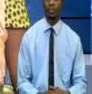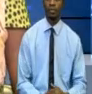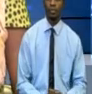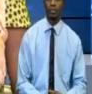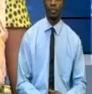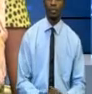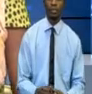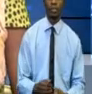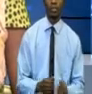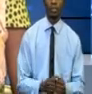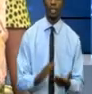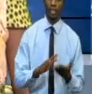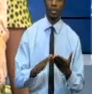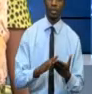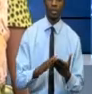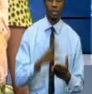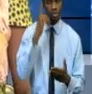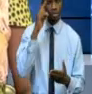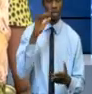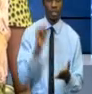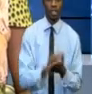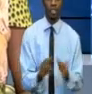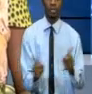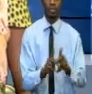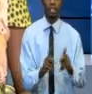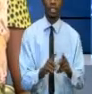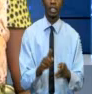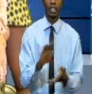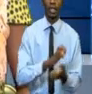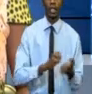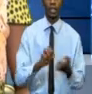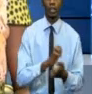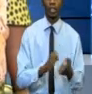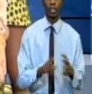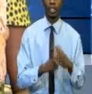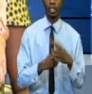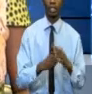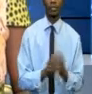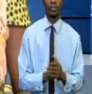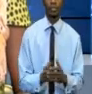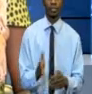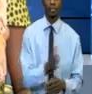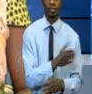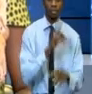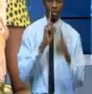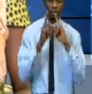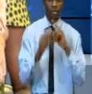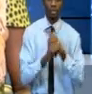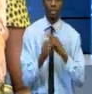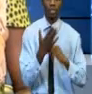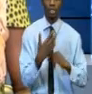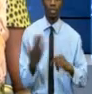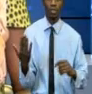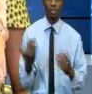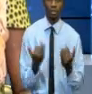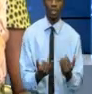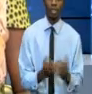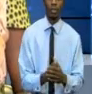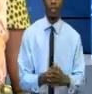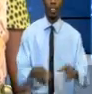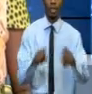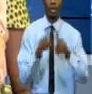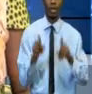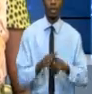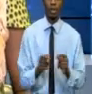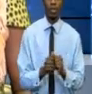Vous allez donc nous excuser pour cette petite erreur technique. Nous parlons d'autre chose à présent. Comme les autres régions du monde, la ville de